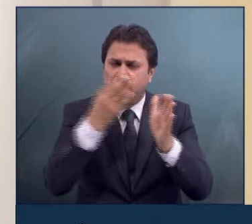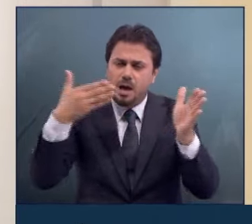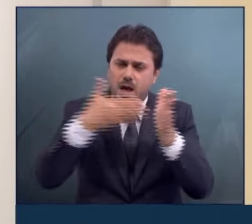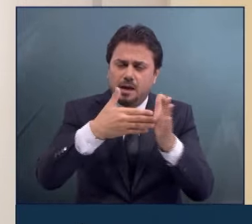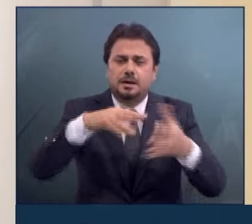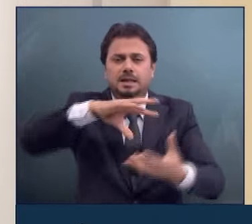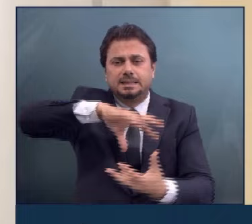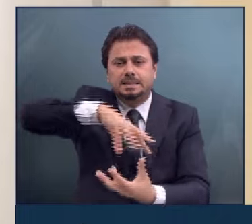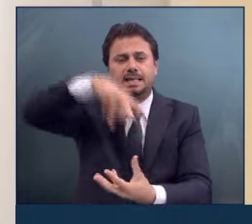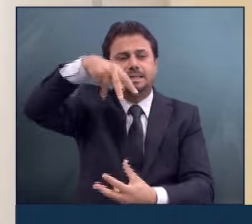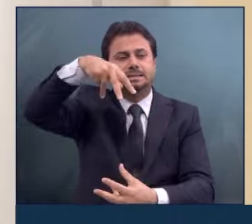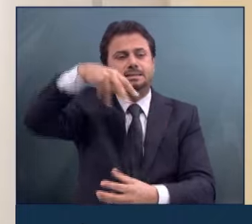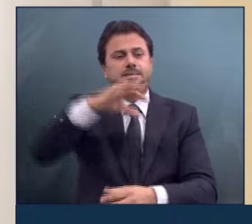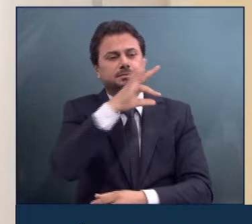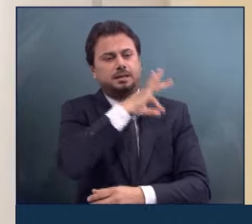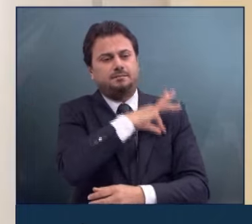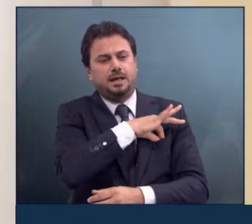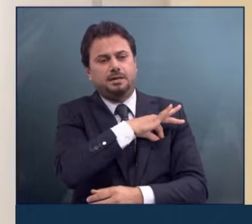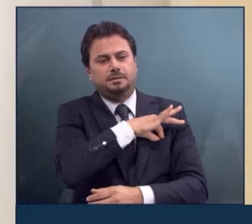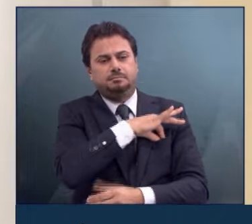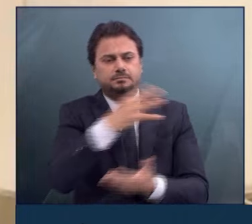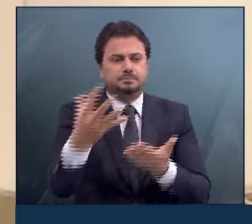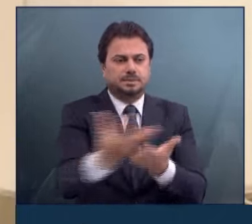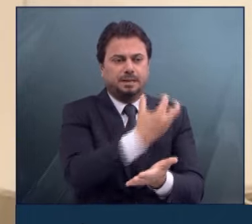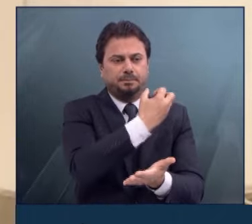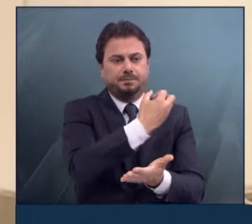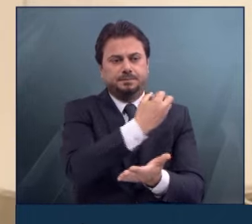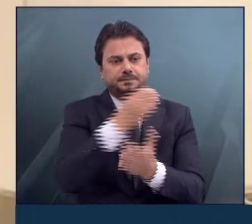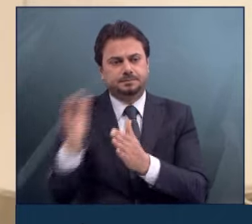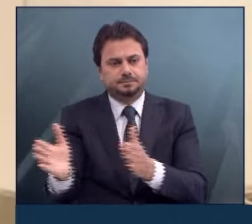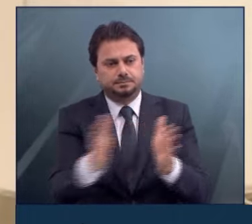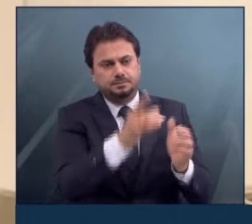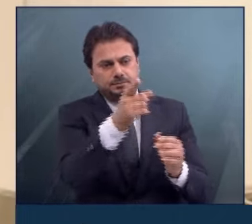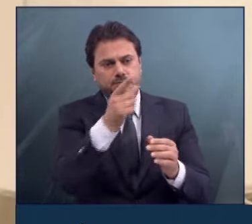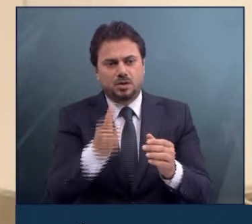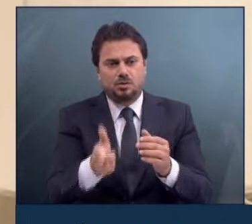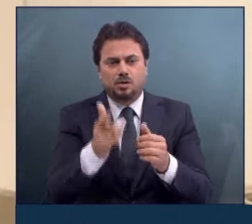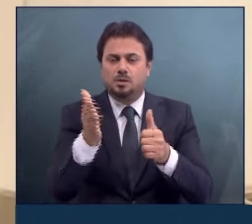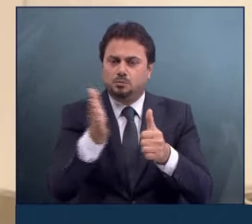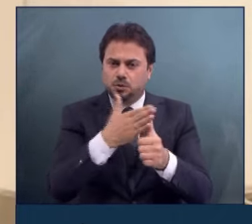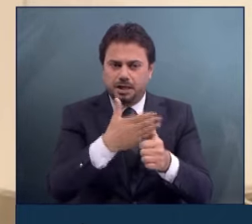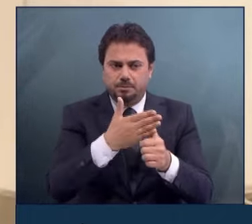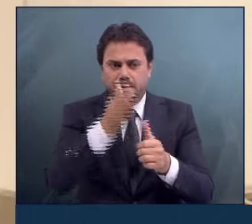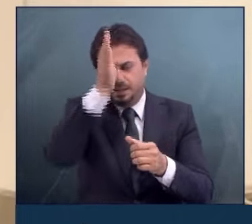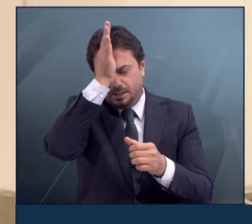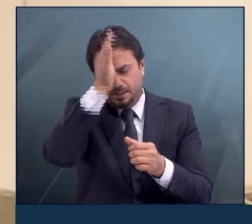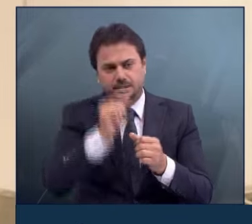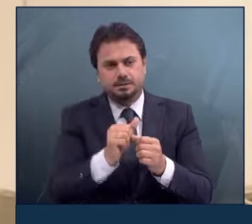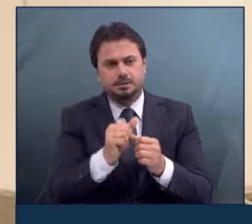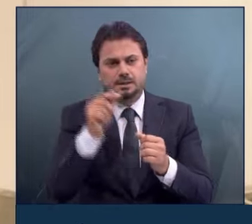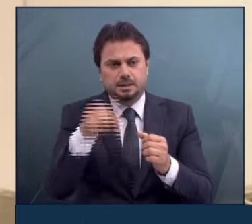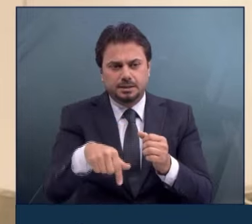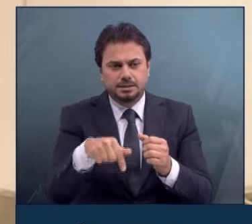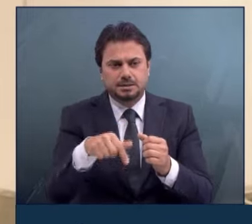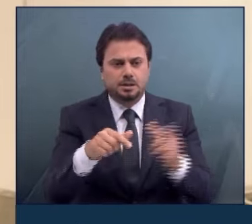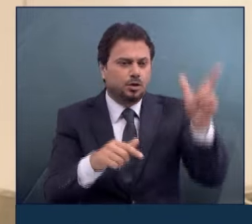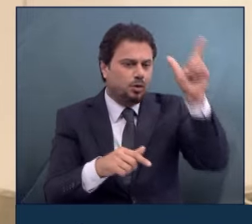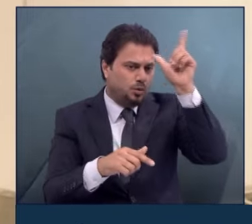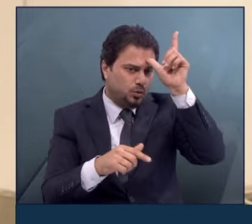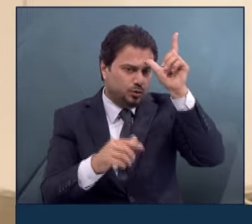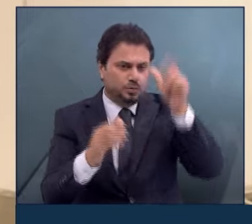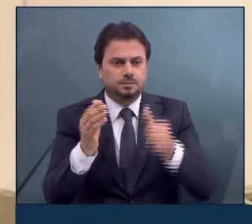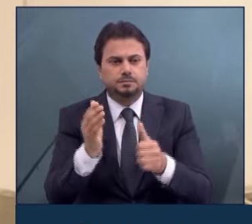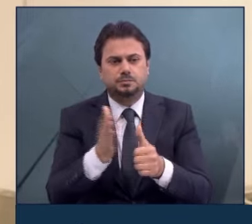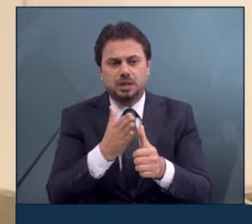وان شاء الله يفرح الشعب العراقي بكل اطيافه. وللمنتخب في الجوله الحاليه مع